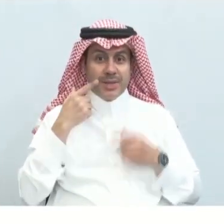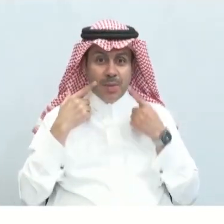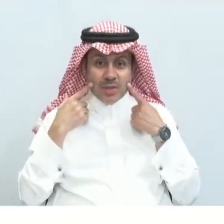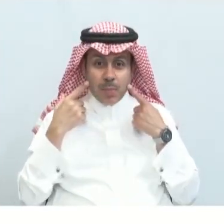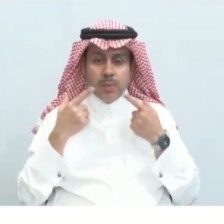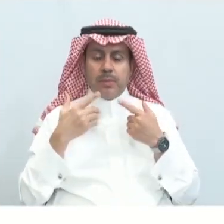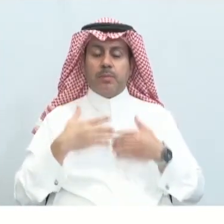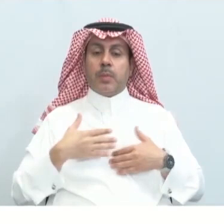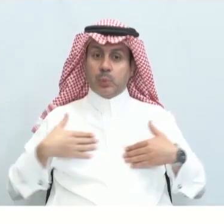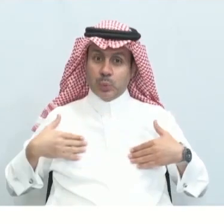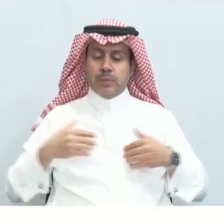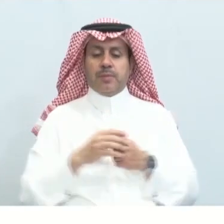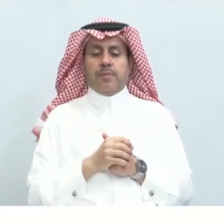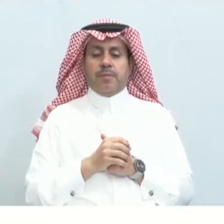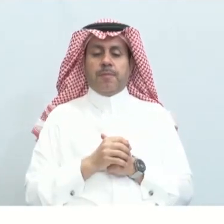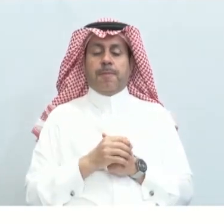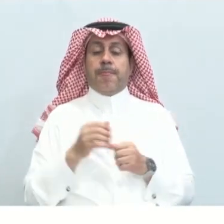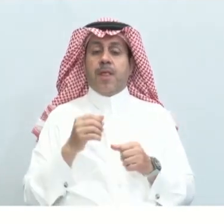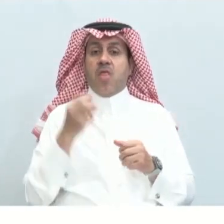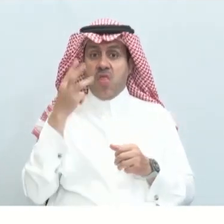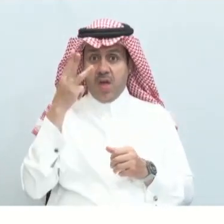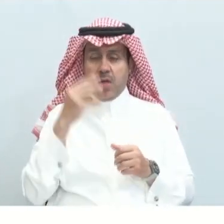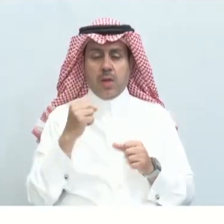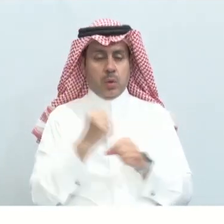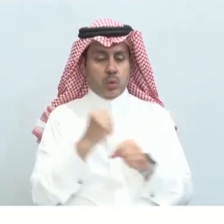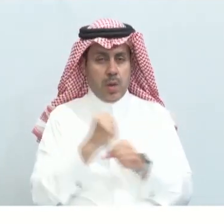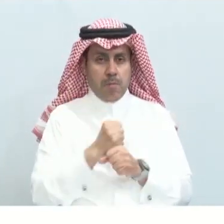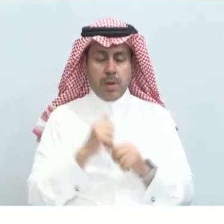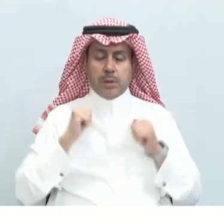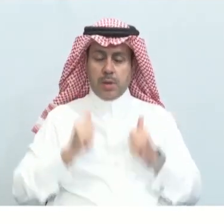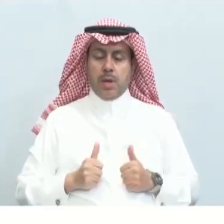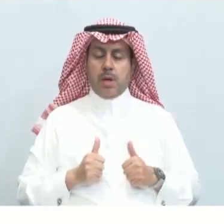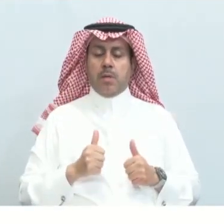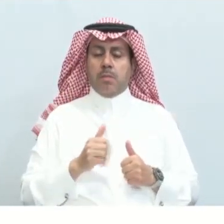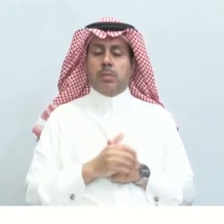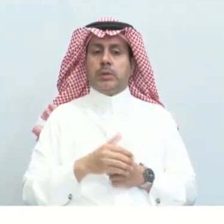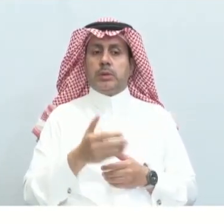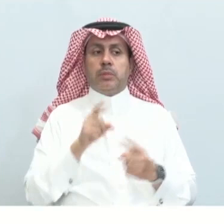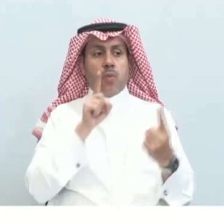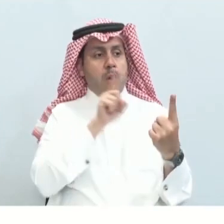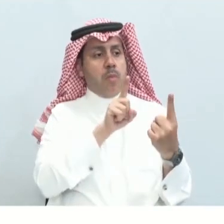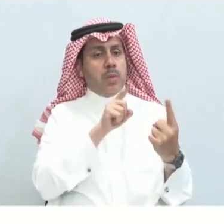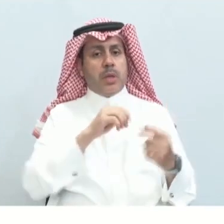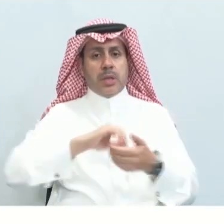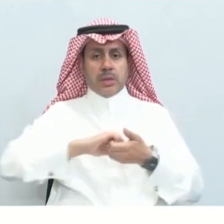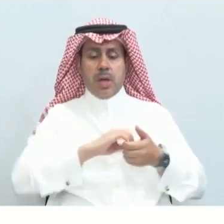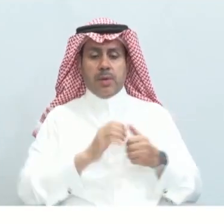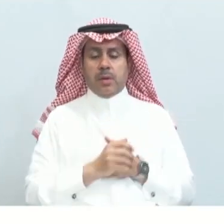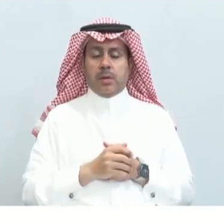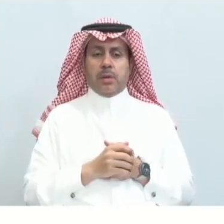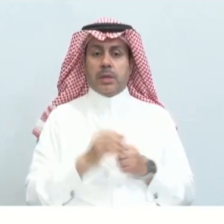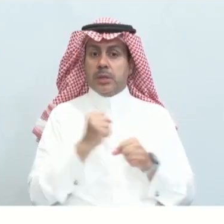ان يطبق الطالب او الطالبه الطريقه الصحيحه لملاقاه اصحابه ايضا ان يذكر